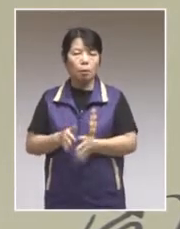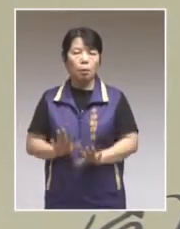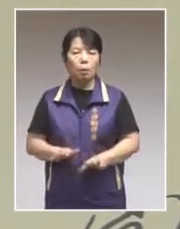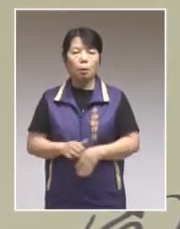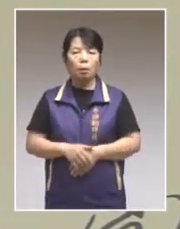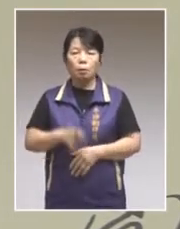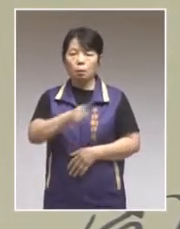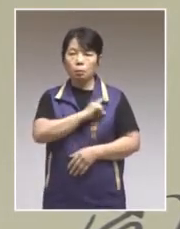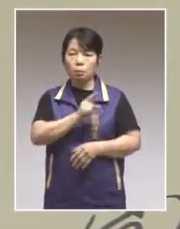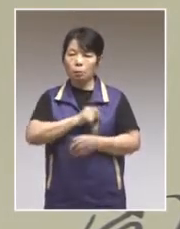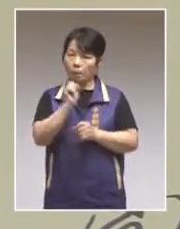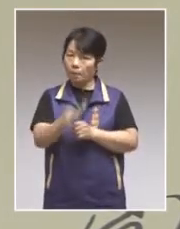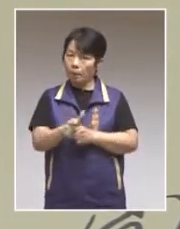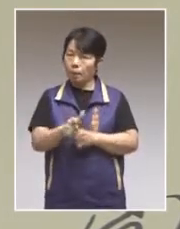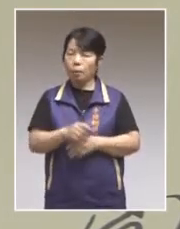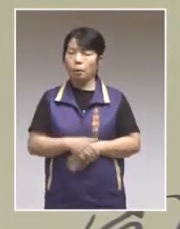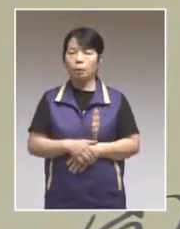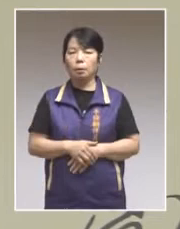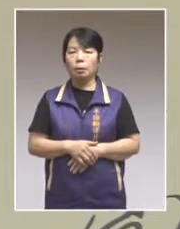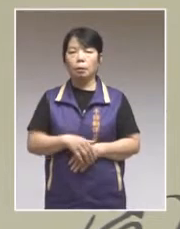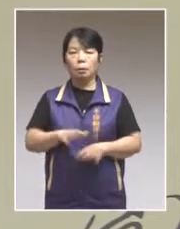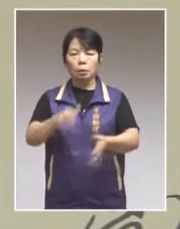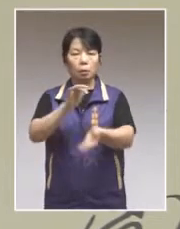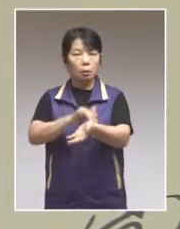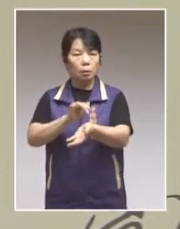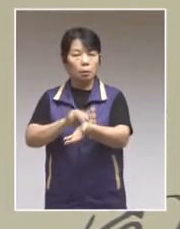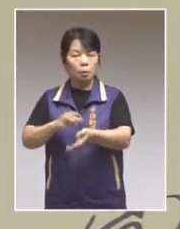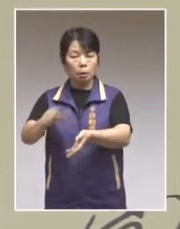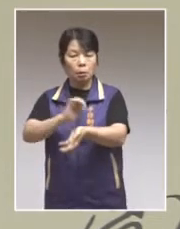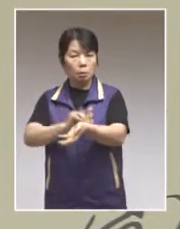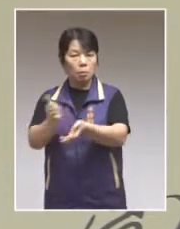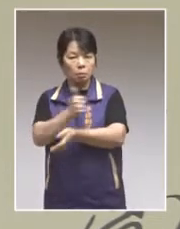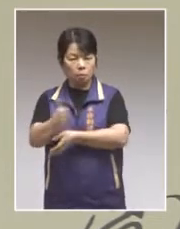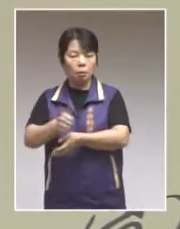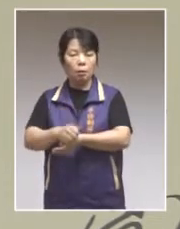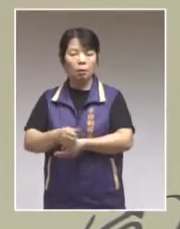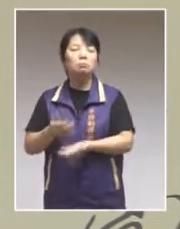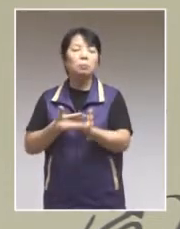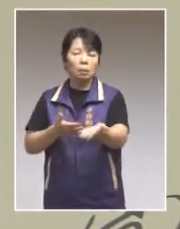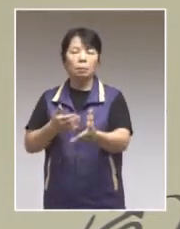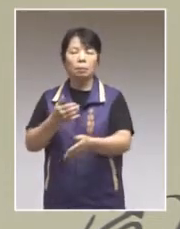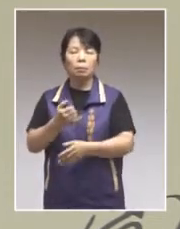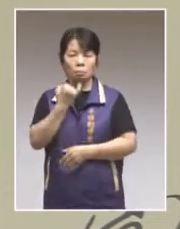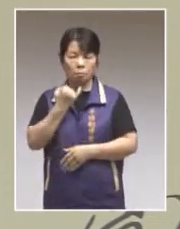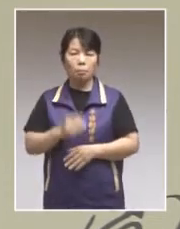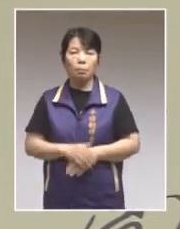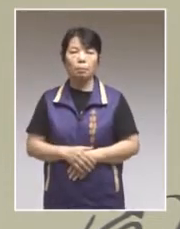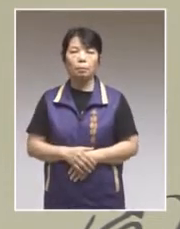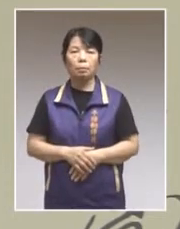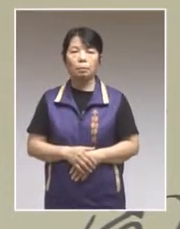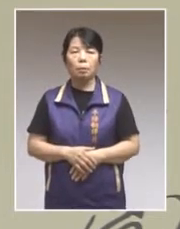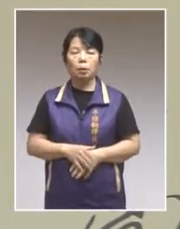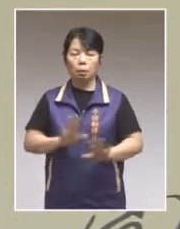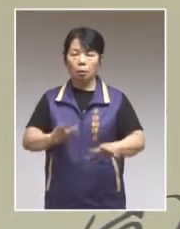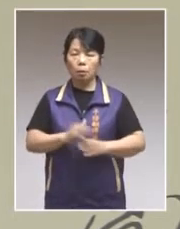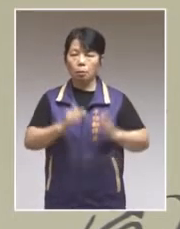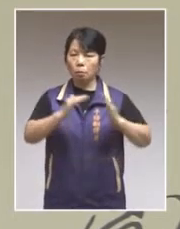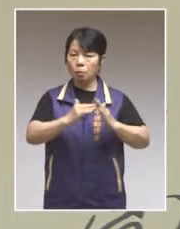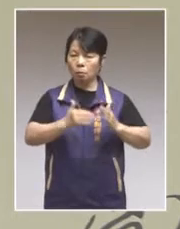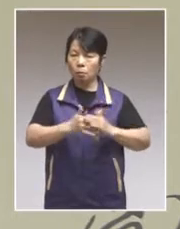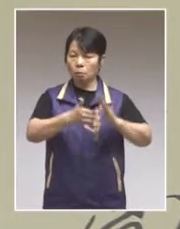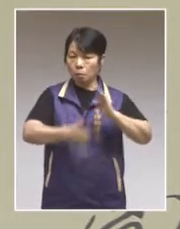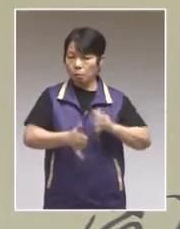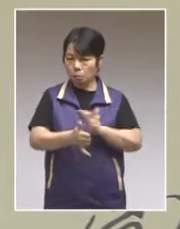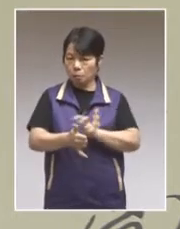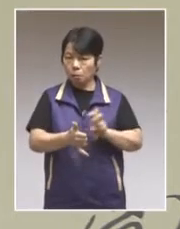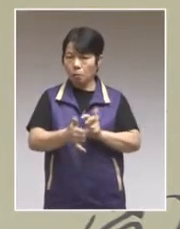不可以去买，基本上要医师开处方才有，这是一个说明。第二说明是说我们有没有我们的居家照护有使用